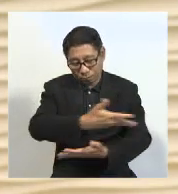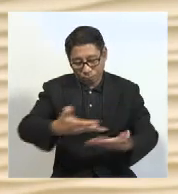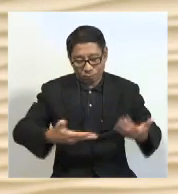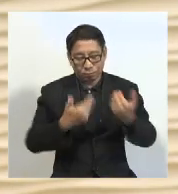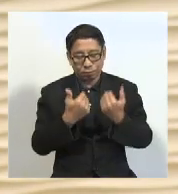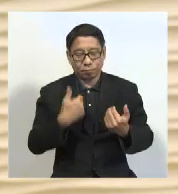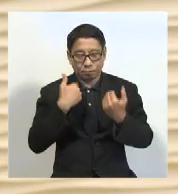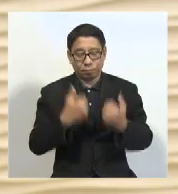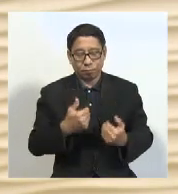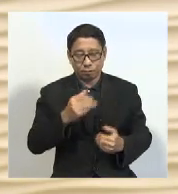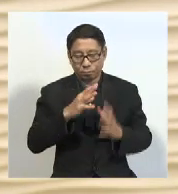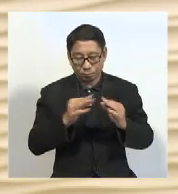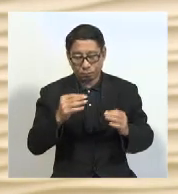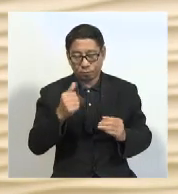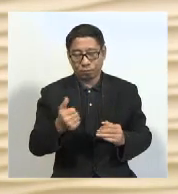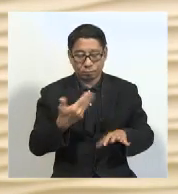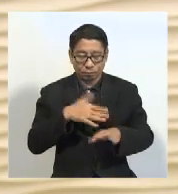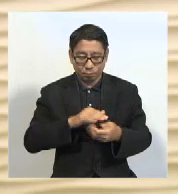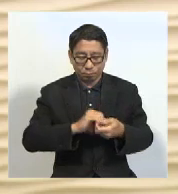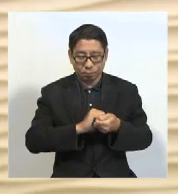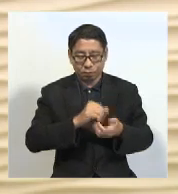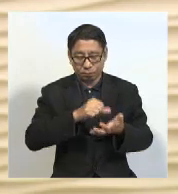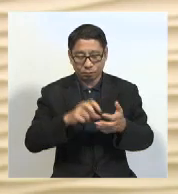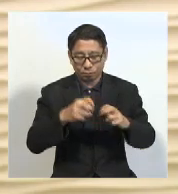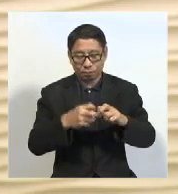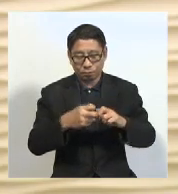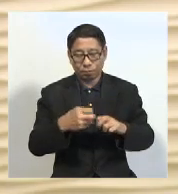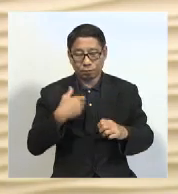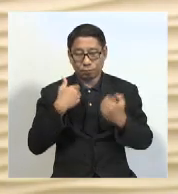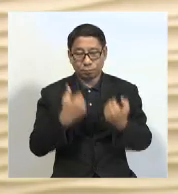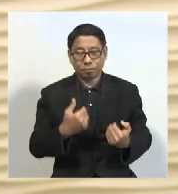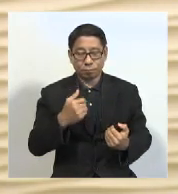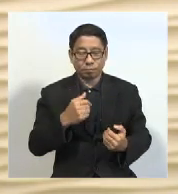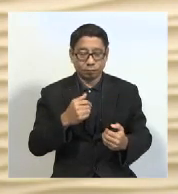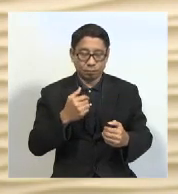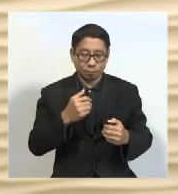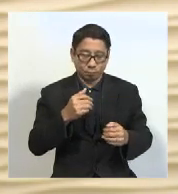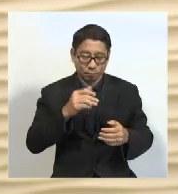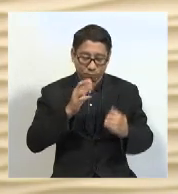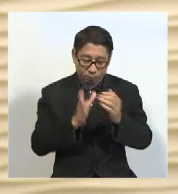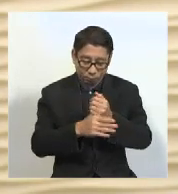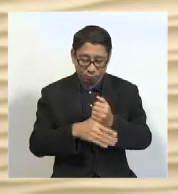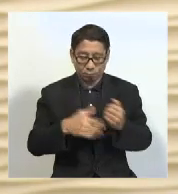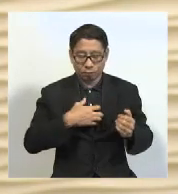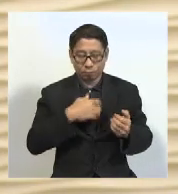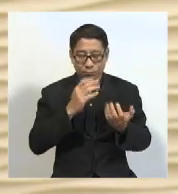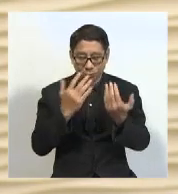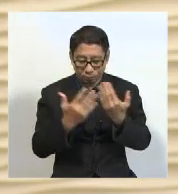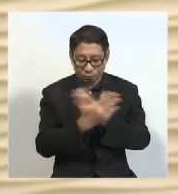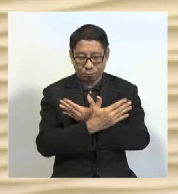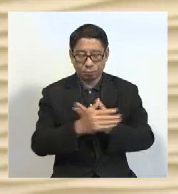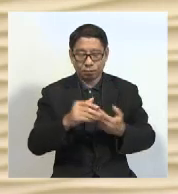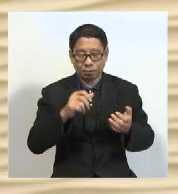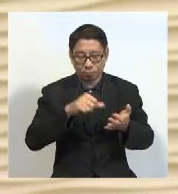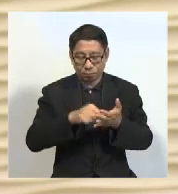นี้เนี่ยถือเป็นสัญญาณที่ดีในการร่วมกันแก้ไขปัญหาค่ะพร้อมยืนยันว่าเครือข่ายประมงต้องการปรับปรุงกฎหมายประมงเ